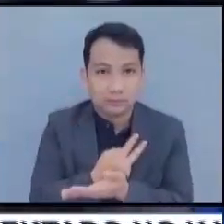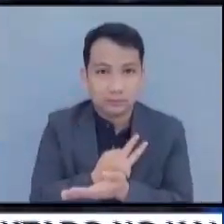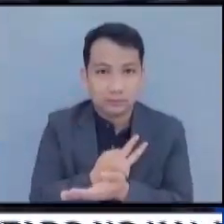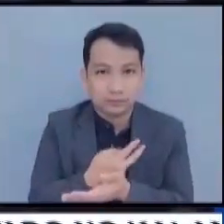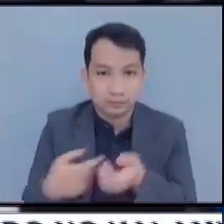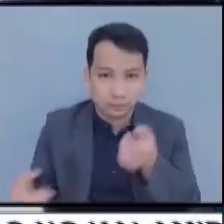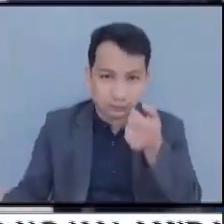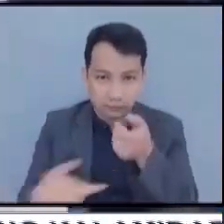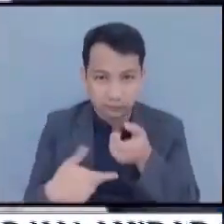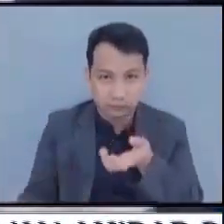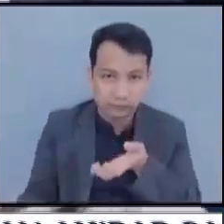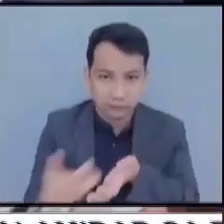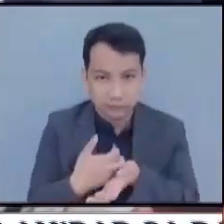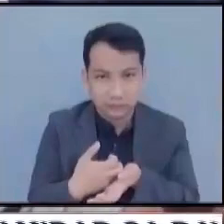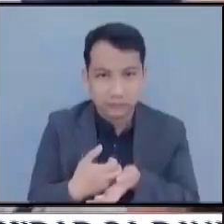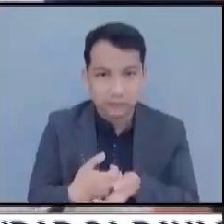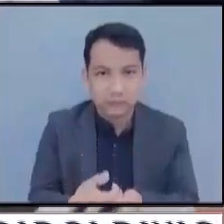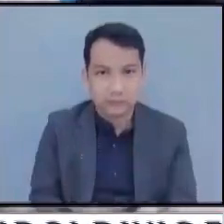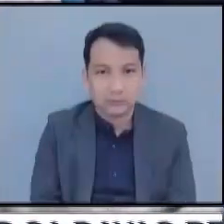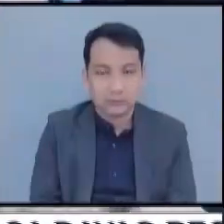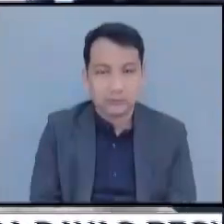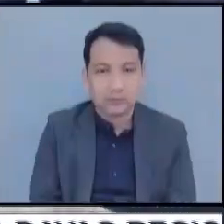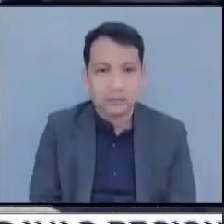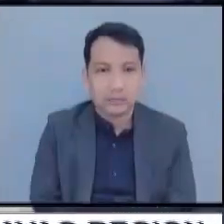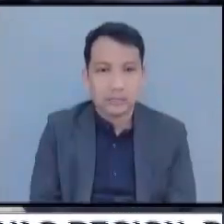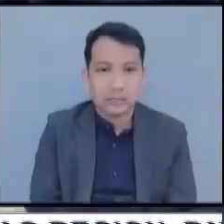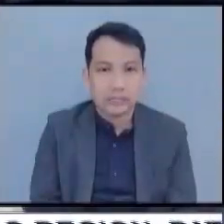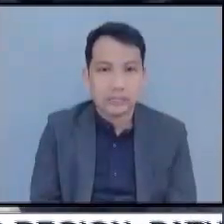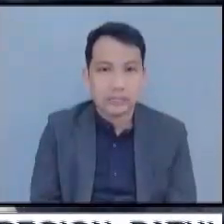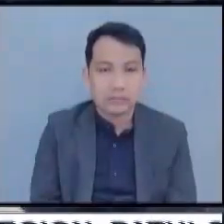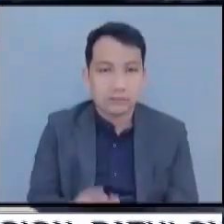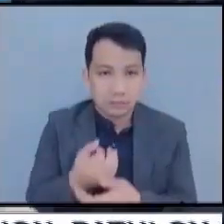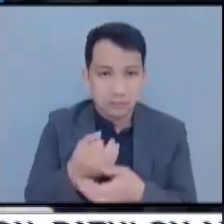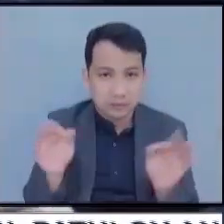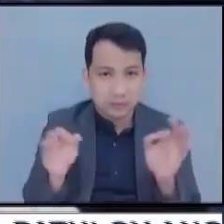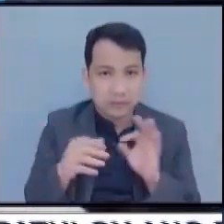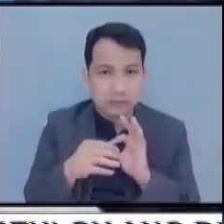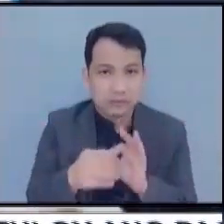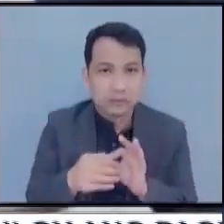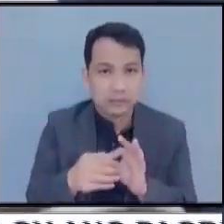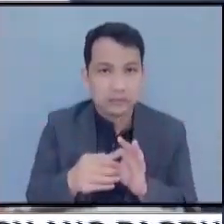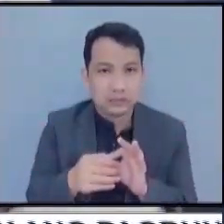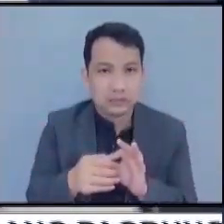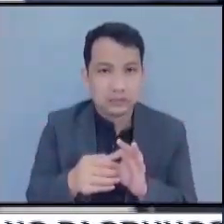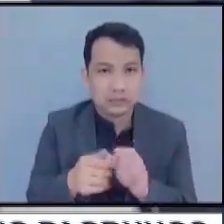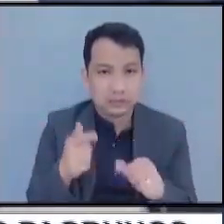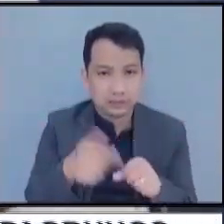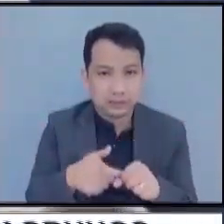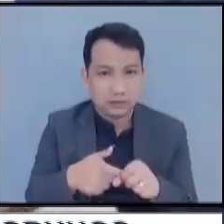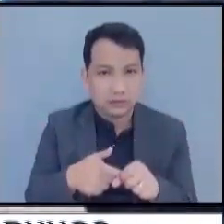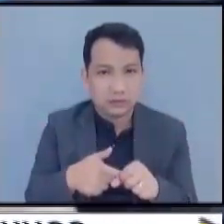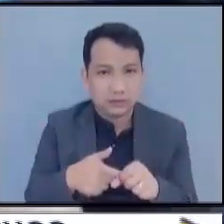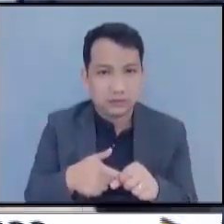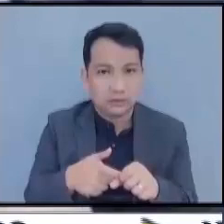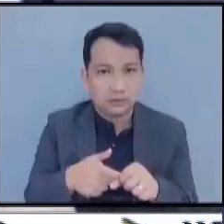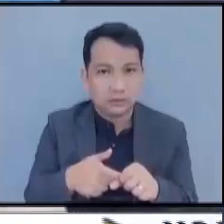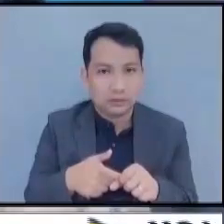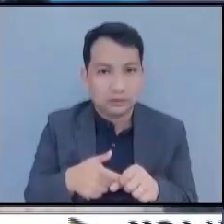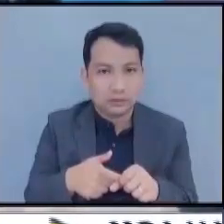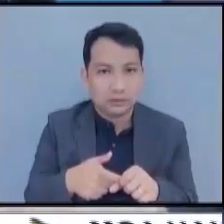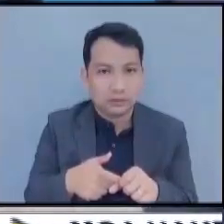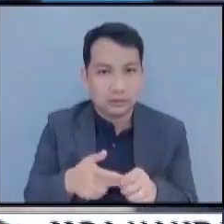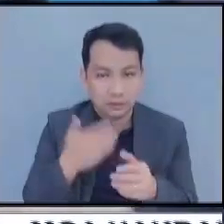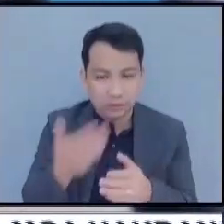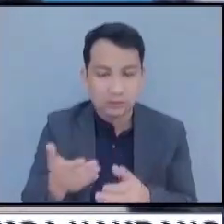namin. Eh ngayon, pag natapos na may mabigyan ng diesel ng BIFAR, maraming salamat sa